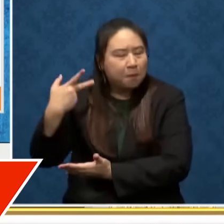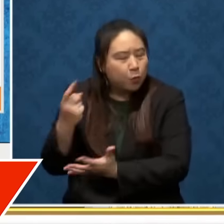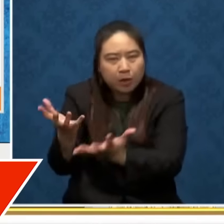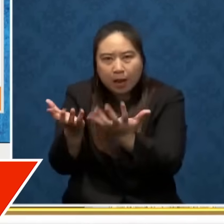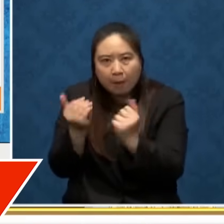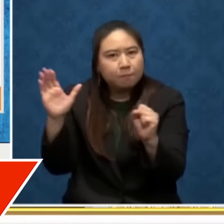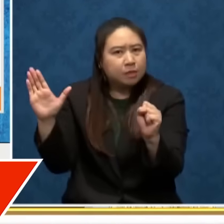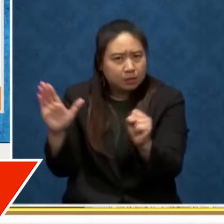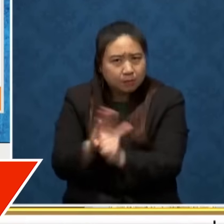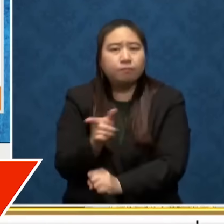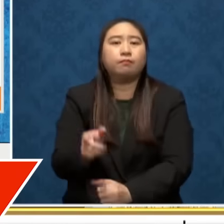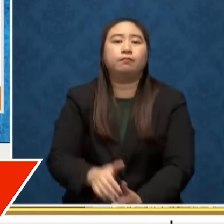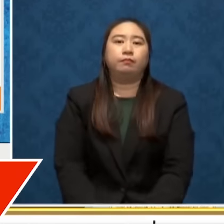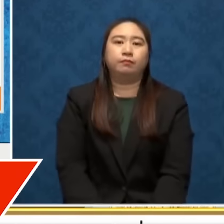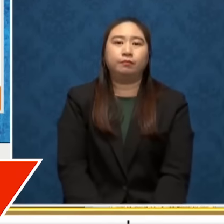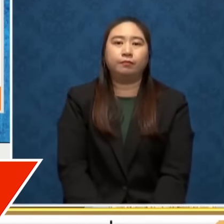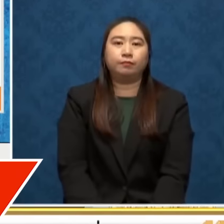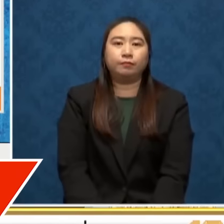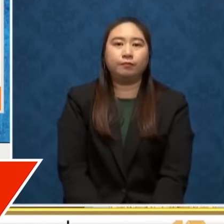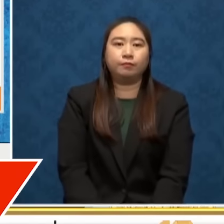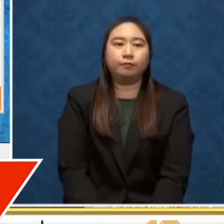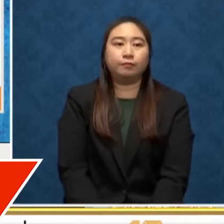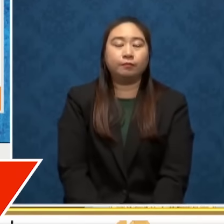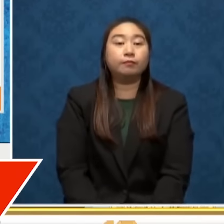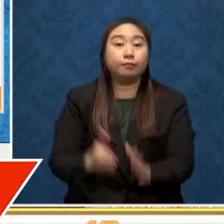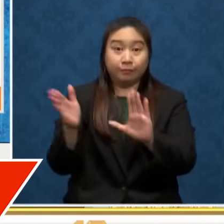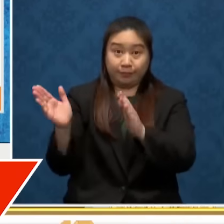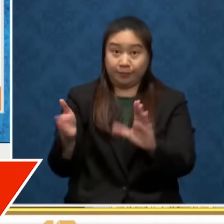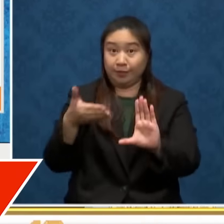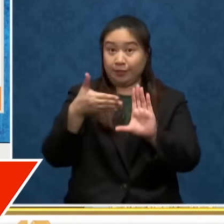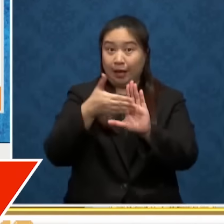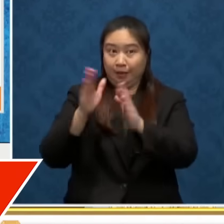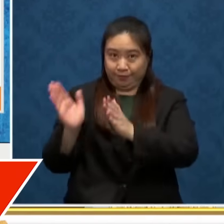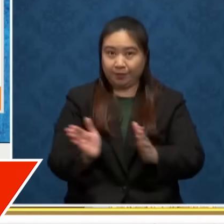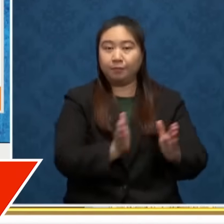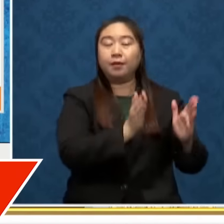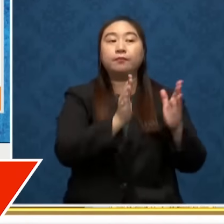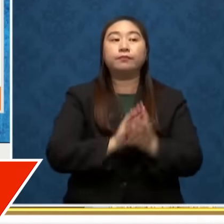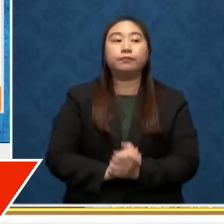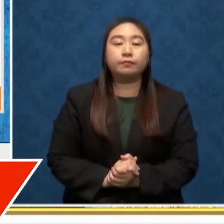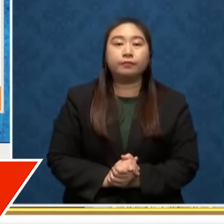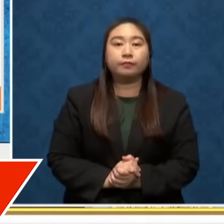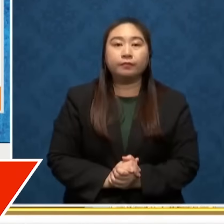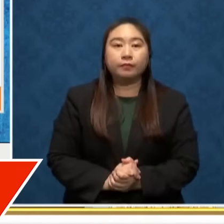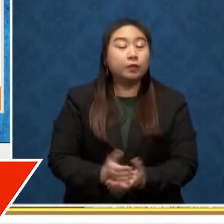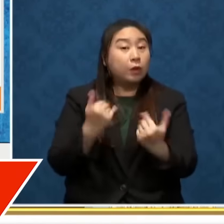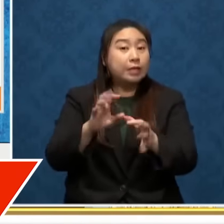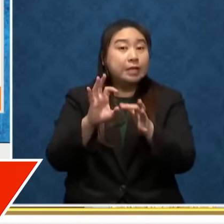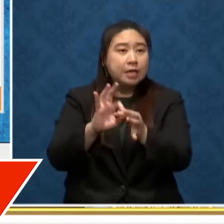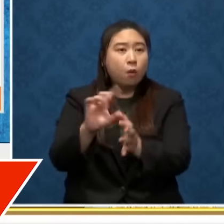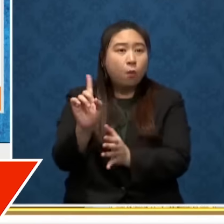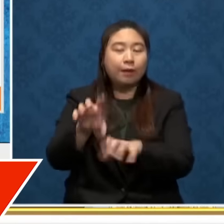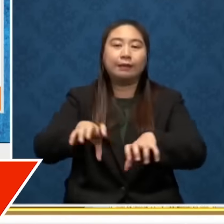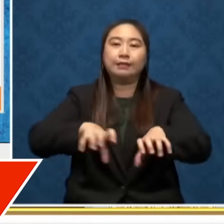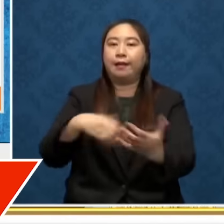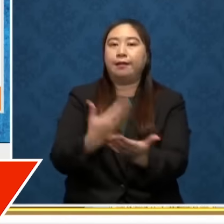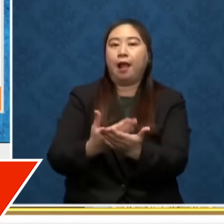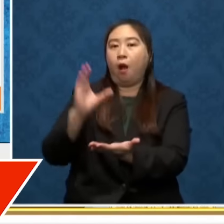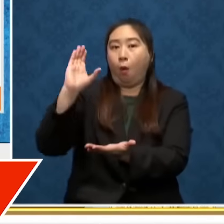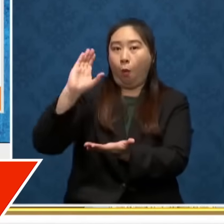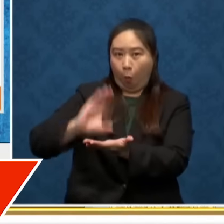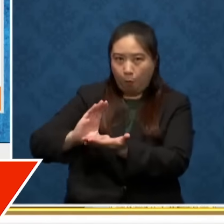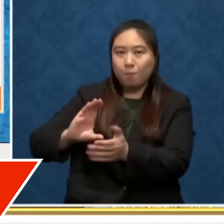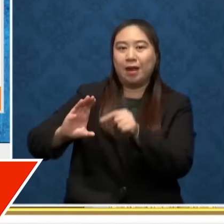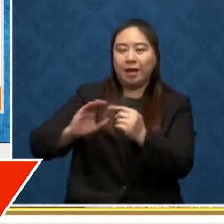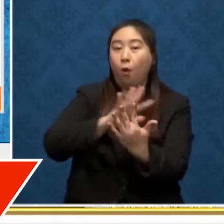านี้สไลด์ถัดไปนะครับในกรณีเรื่องของการจัดสรรงบประมาณการวางแผน